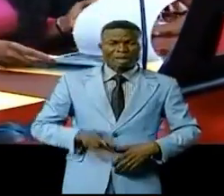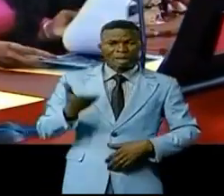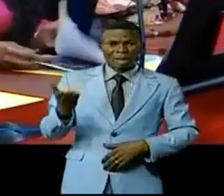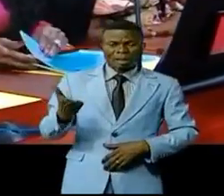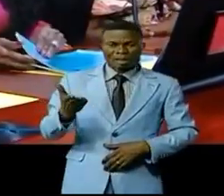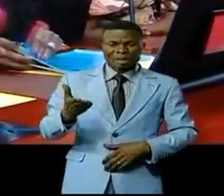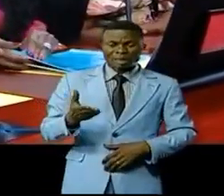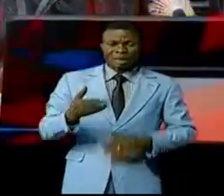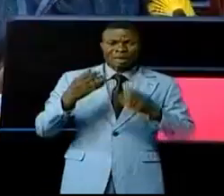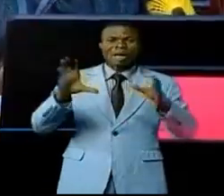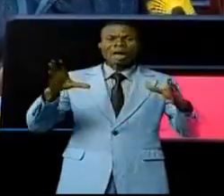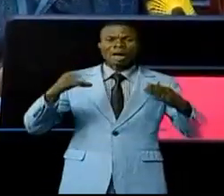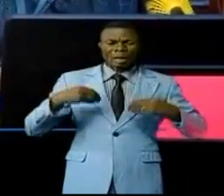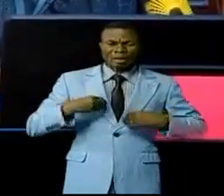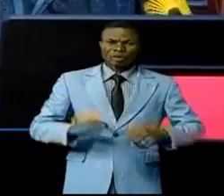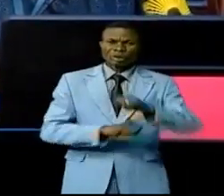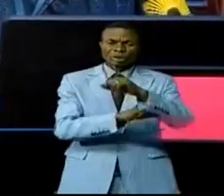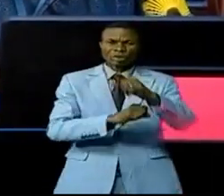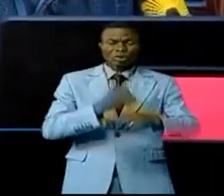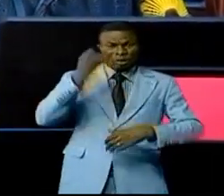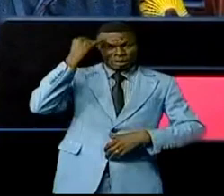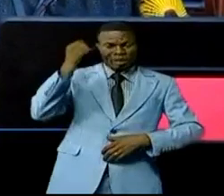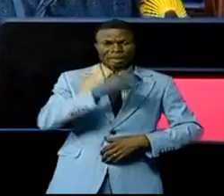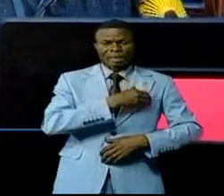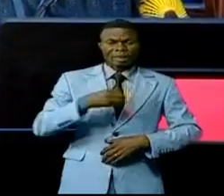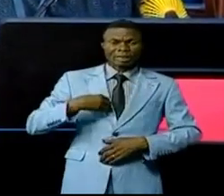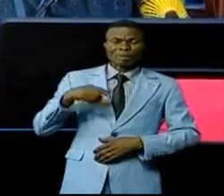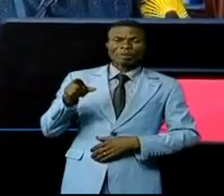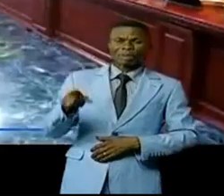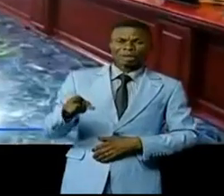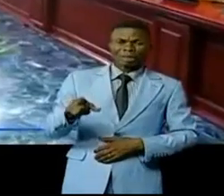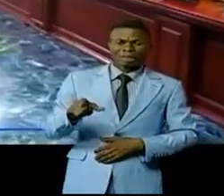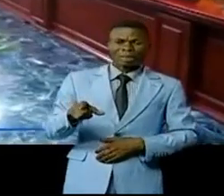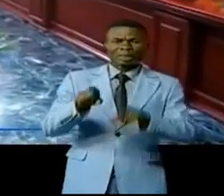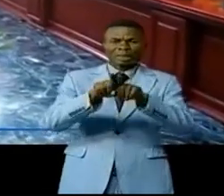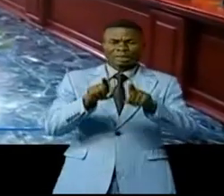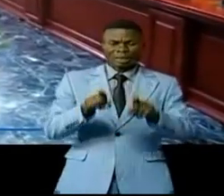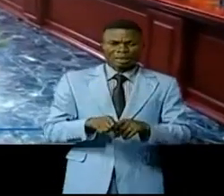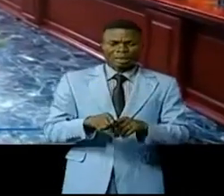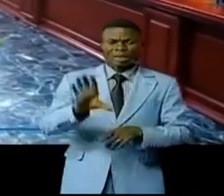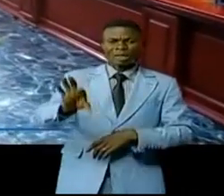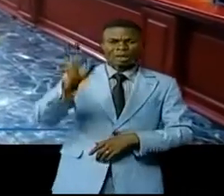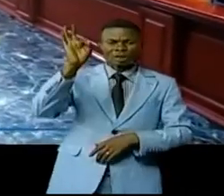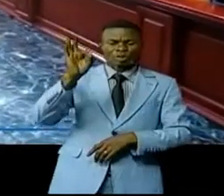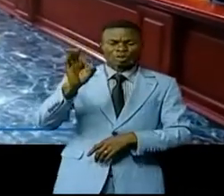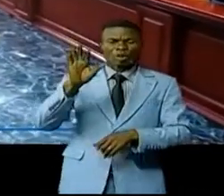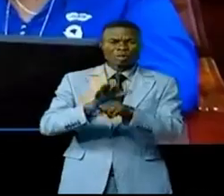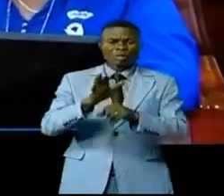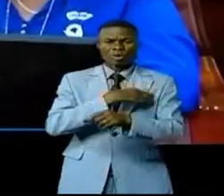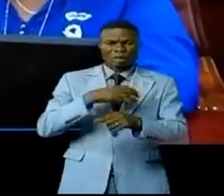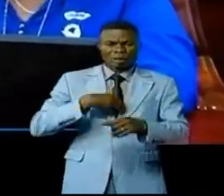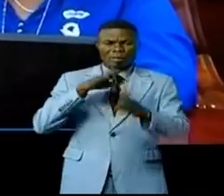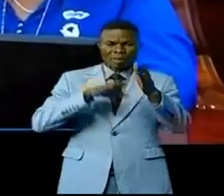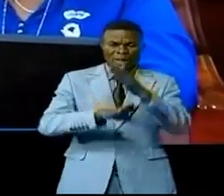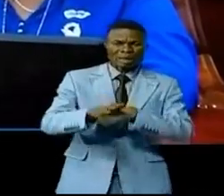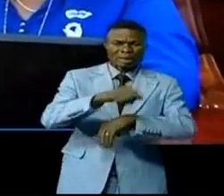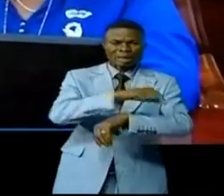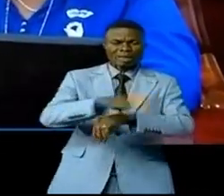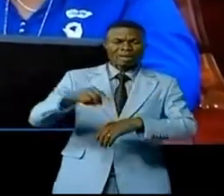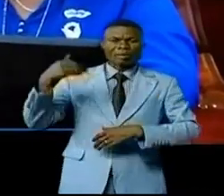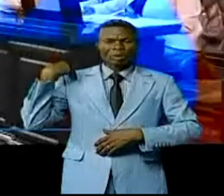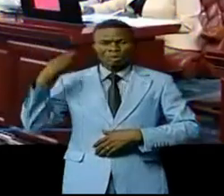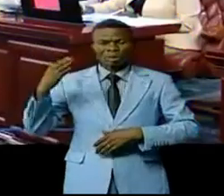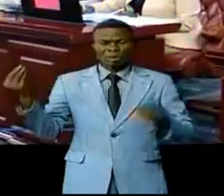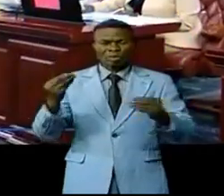pris l'engagement d'accompagner les initiatives de cette association et de nommer plus de femmes dans les institutions en vue